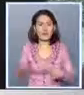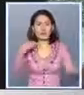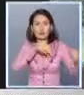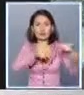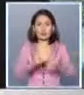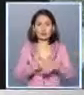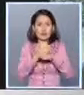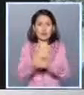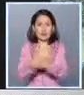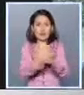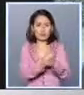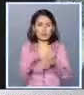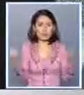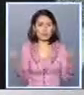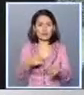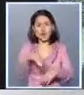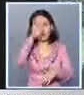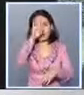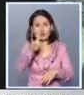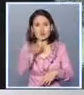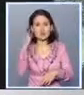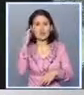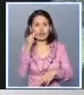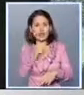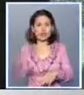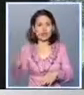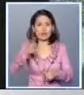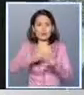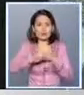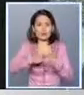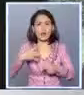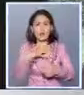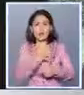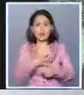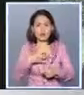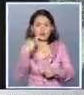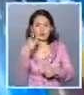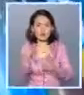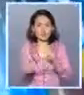бір-бірімен ынтымақтасулары керек. Қазақстан бұл жерде Қытай мен Еуропаның арасында өте маңызды рөлді ойнайды.